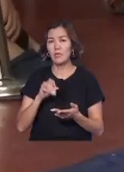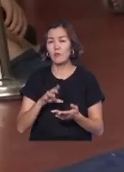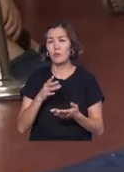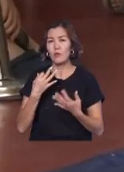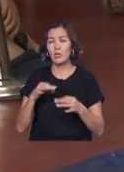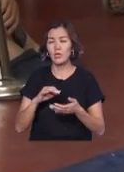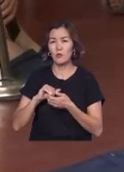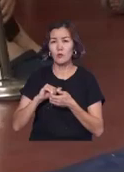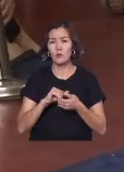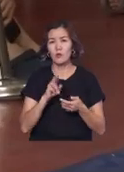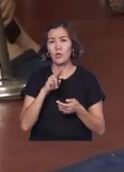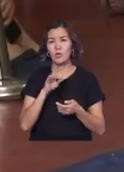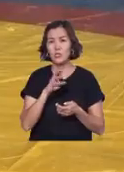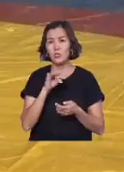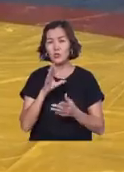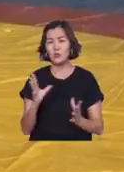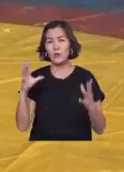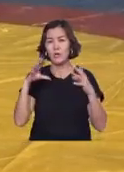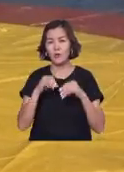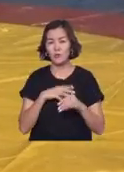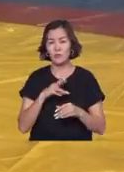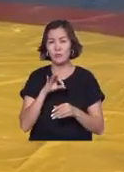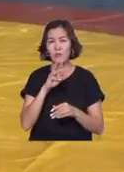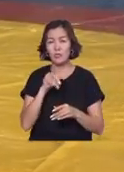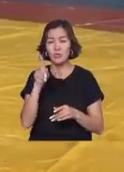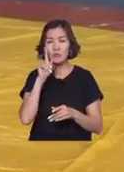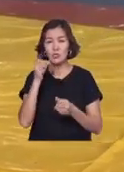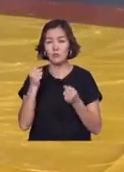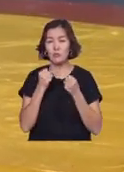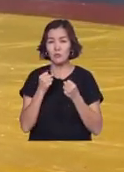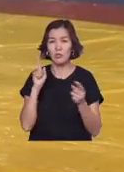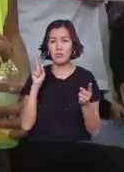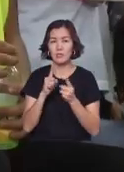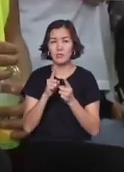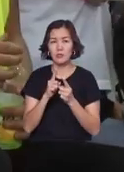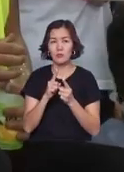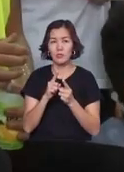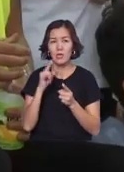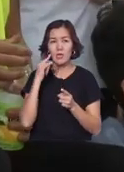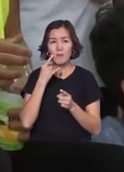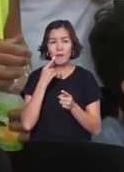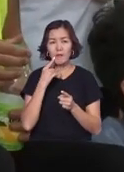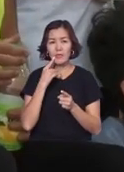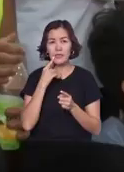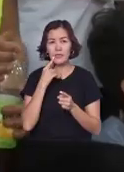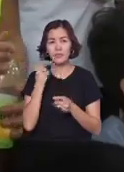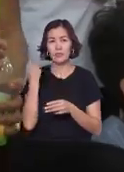және джиу-джитсудың қоспасы іспетті. Маңғыстаудан келген жас спортшы алғашқы кездесуінде павлодарлықты тізе